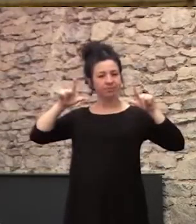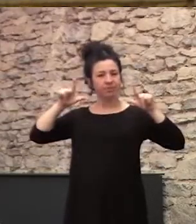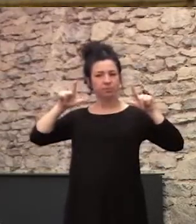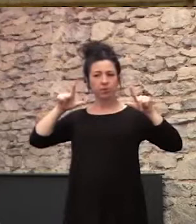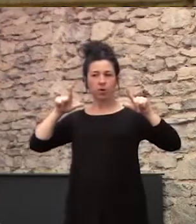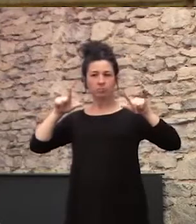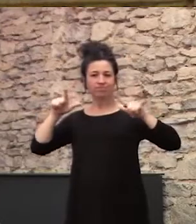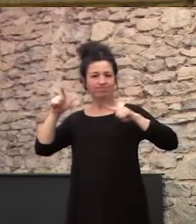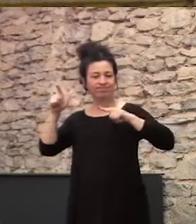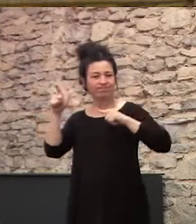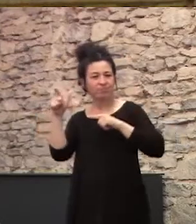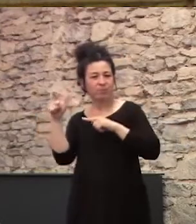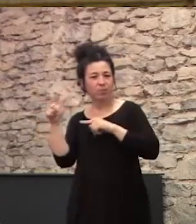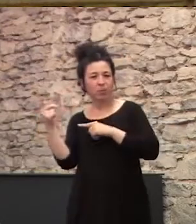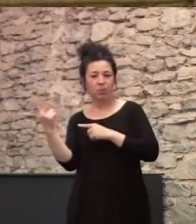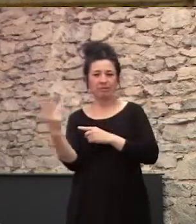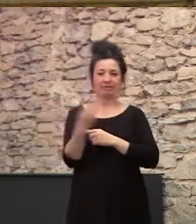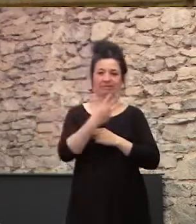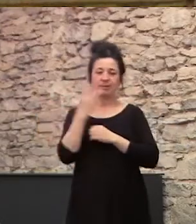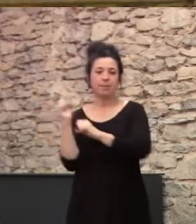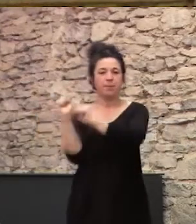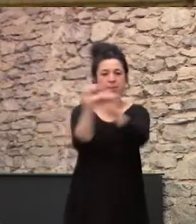babesteko modu bat baita ere.